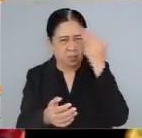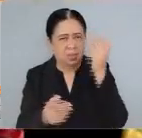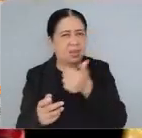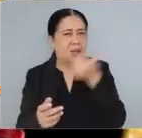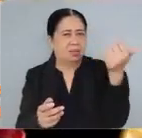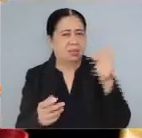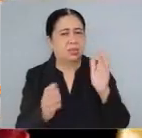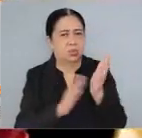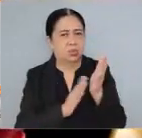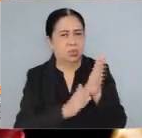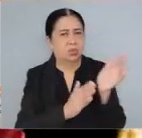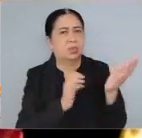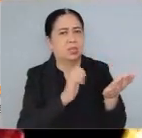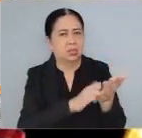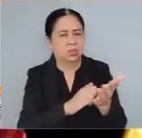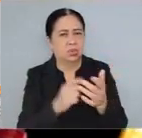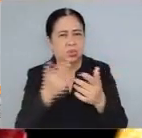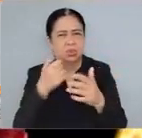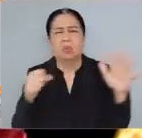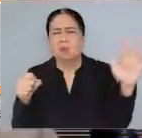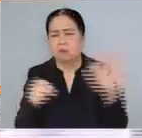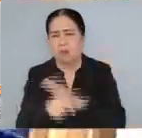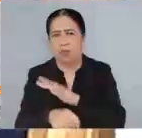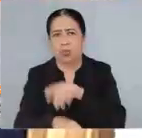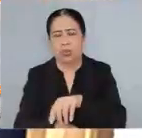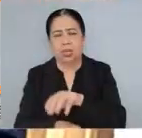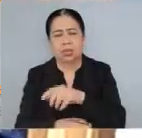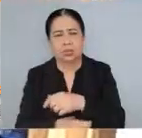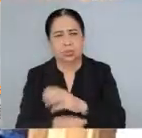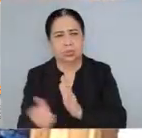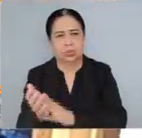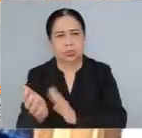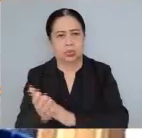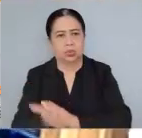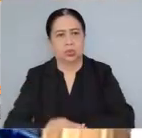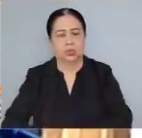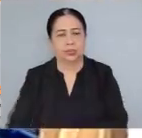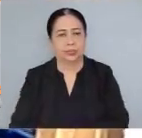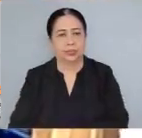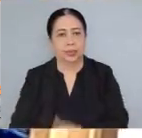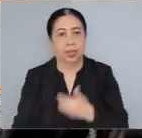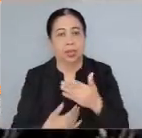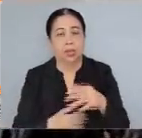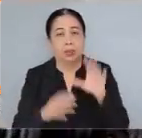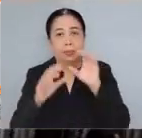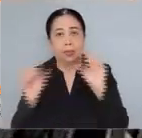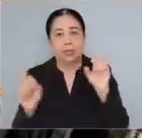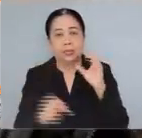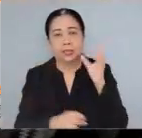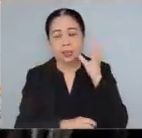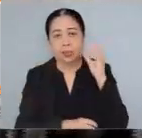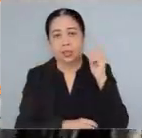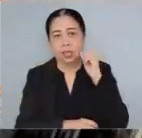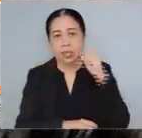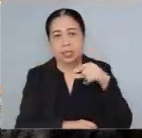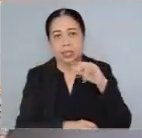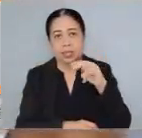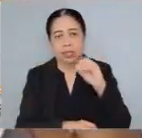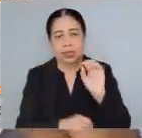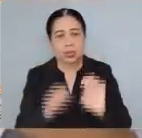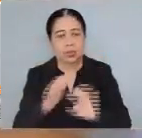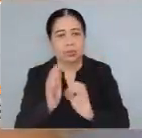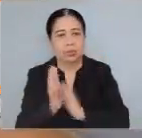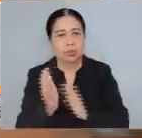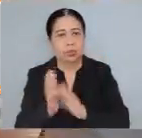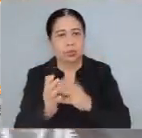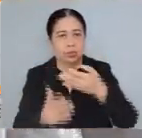eskwelahan nilang mag-enroll dahil punong-puno na sila. Sa President Corazon Aquino Elementary School naman, nakatapat lang ng Batasan